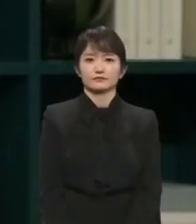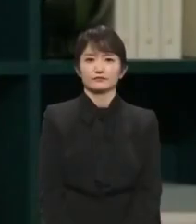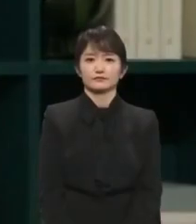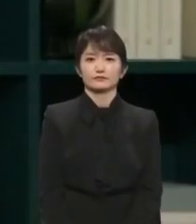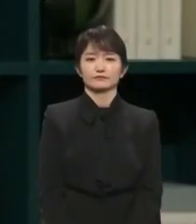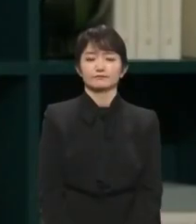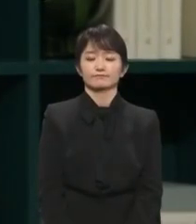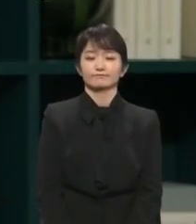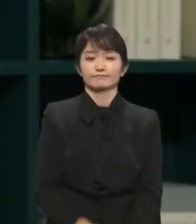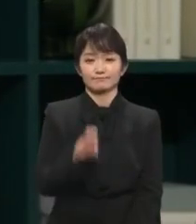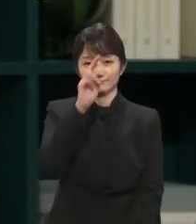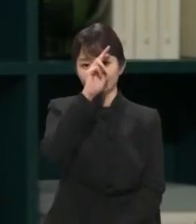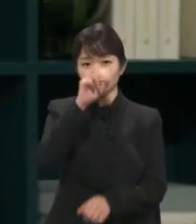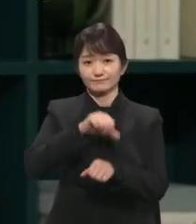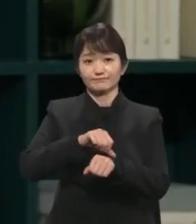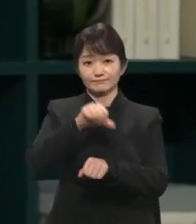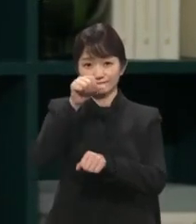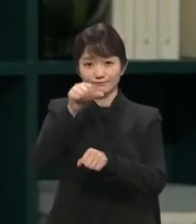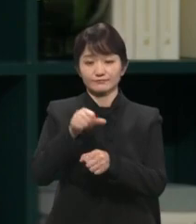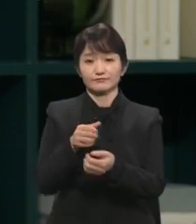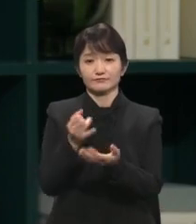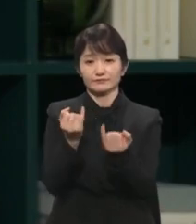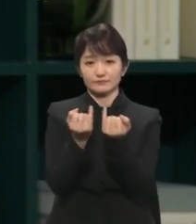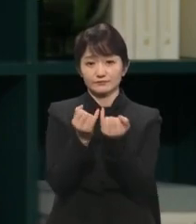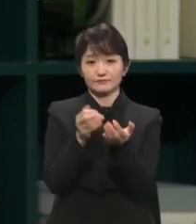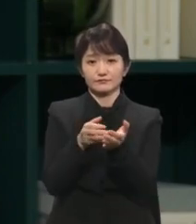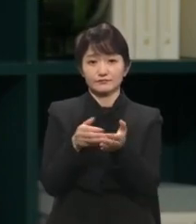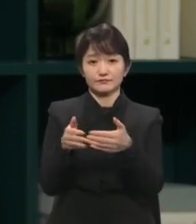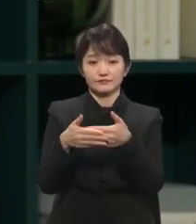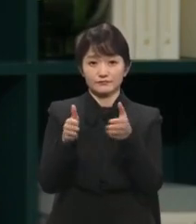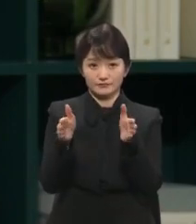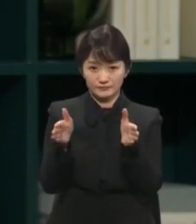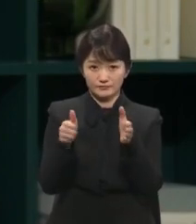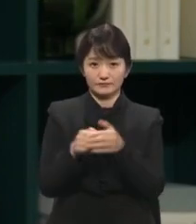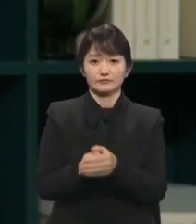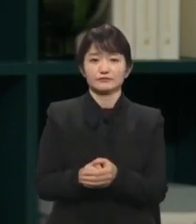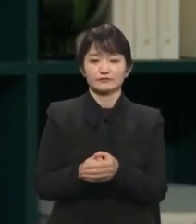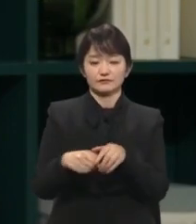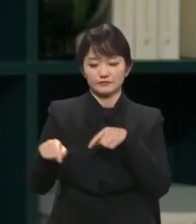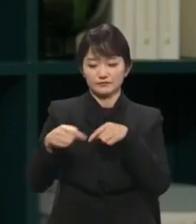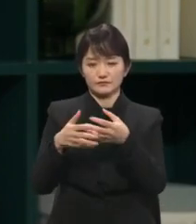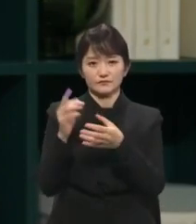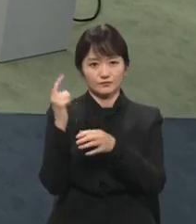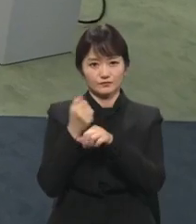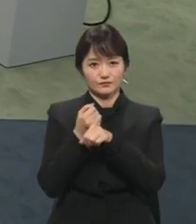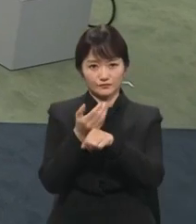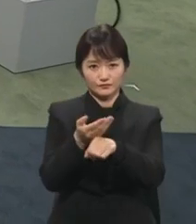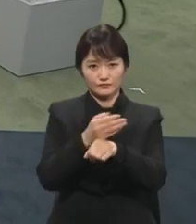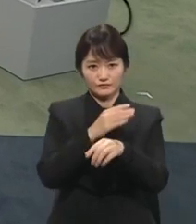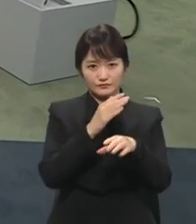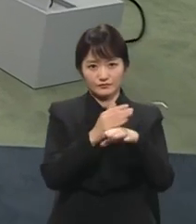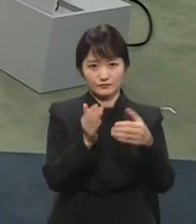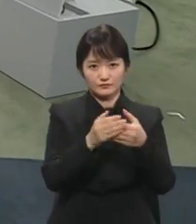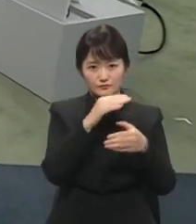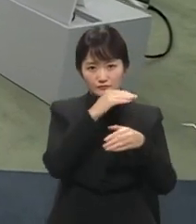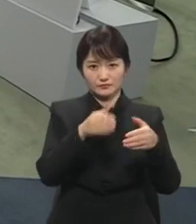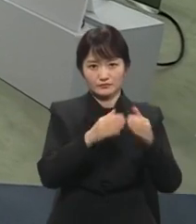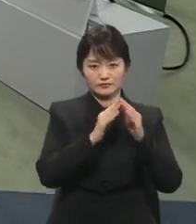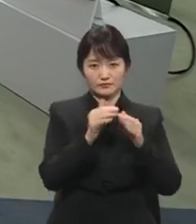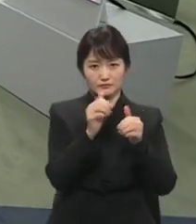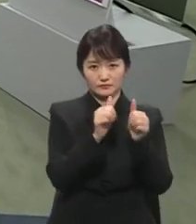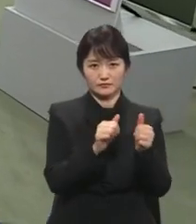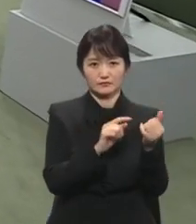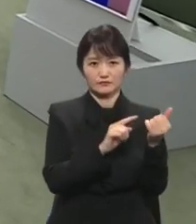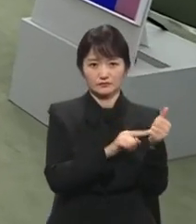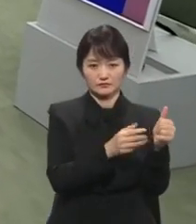이해해주네 5시 뉴스 오후 신내 원룸에서 정치권 소식 이어가겠습니다 오늘은 정당 바로세우기 신인규 변호사 그리고